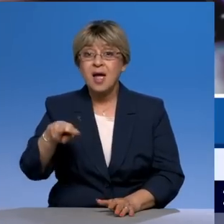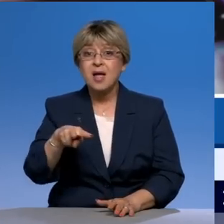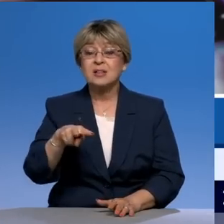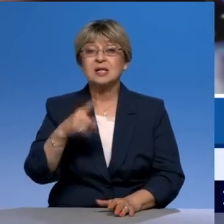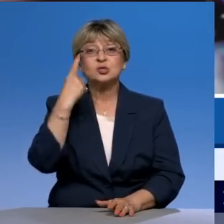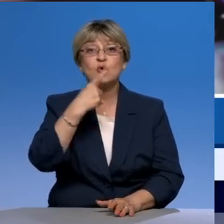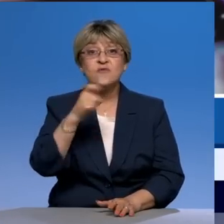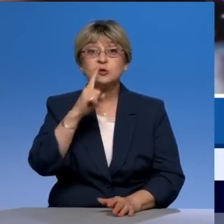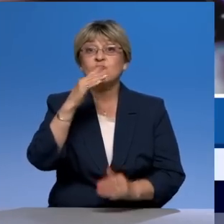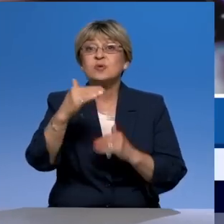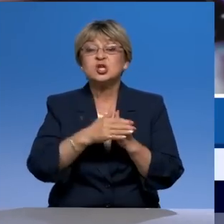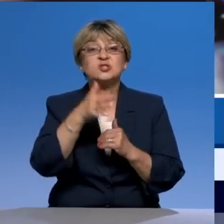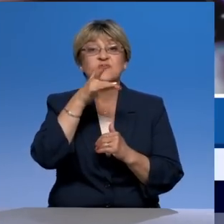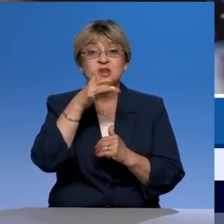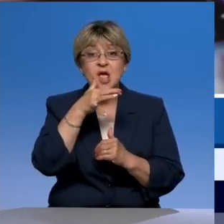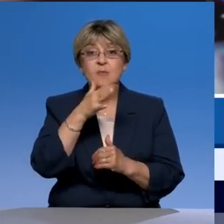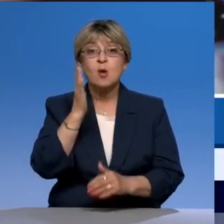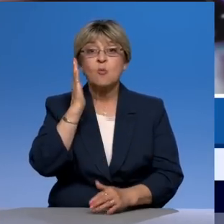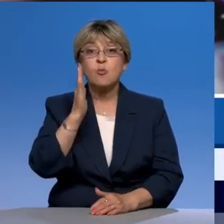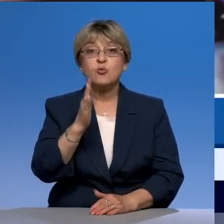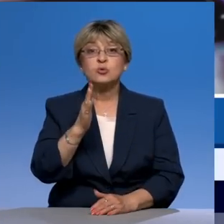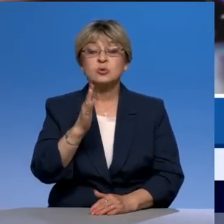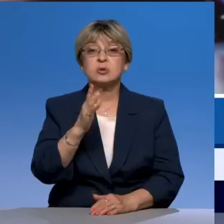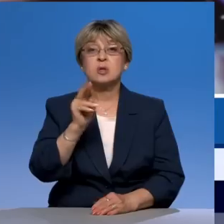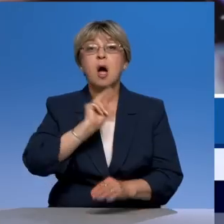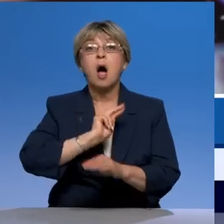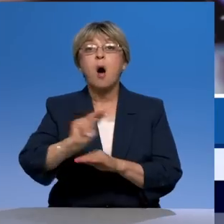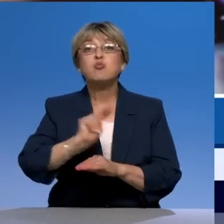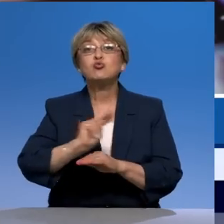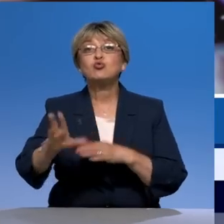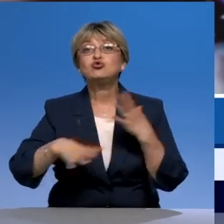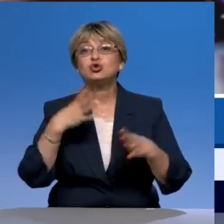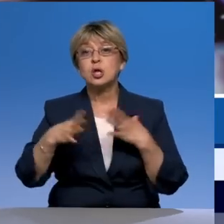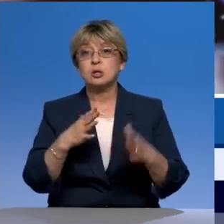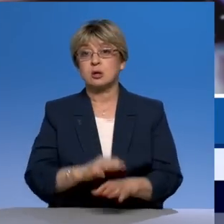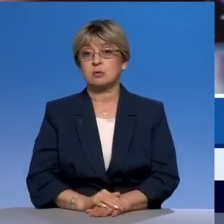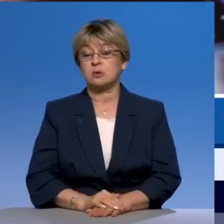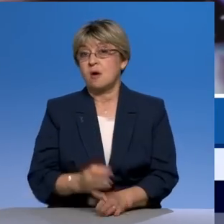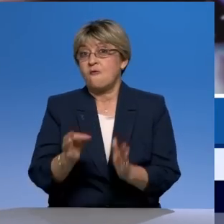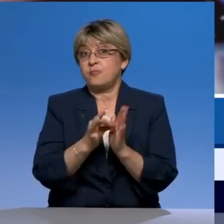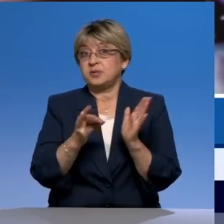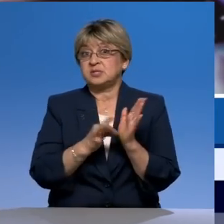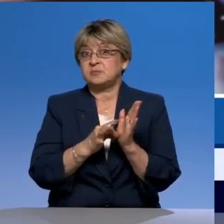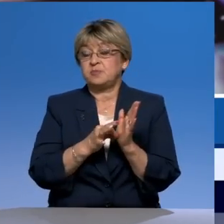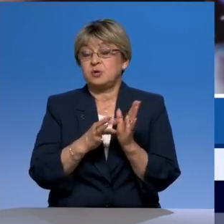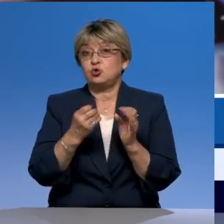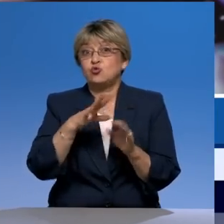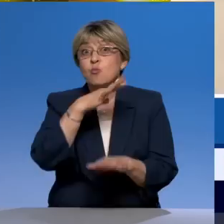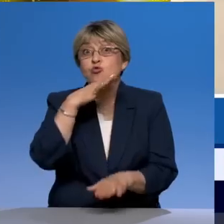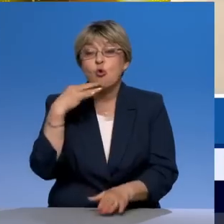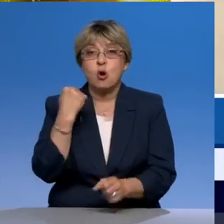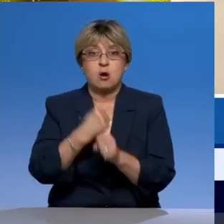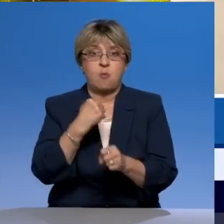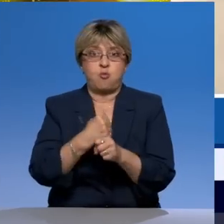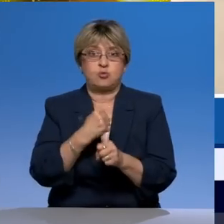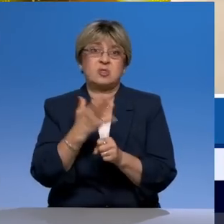что в ближайшее время пройдут вебинары. Вот я когда прощел это, я понял, что в принципе, наверное, конь не валялся. Может быть, как-то это все дело